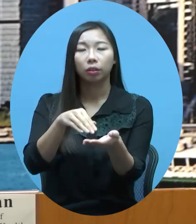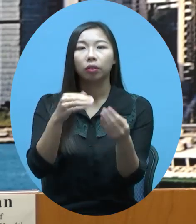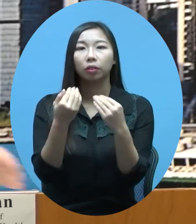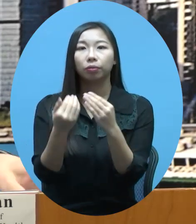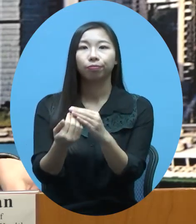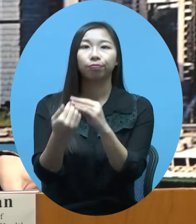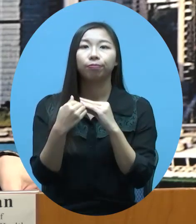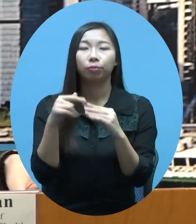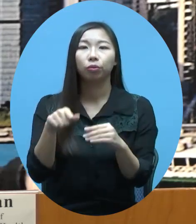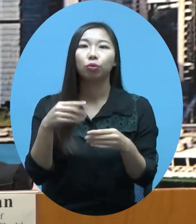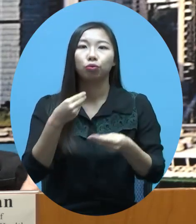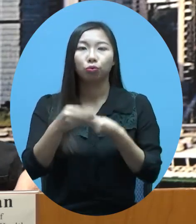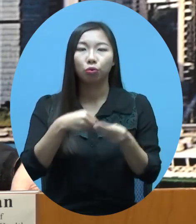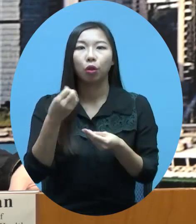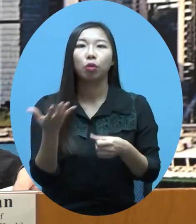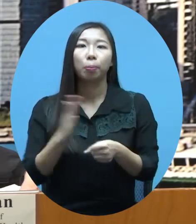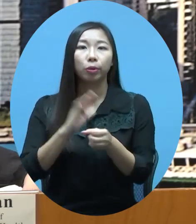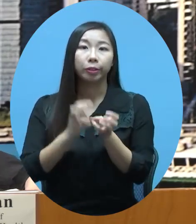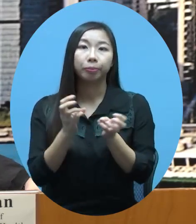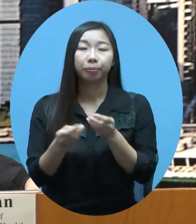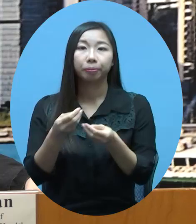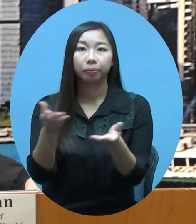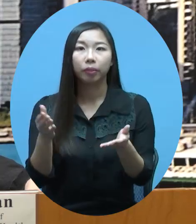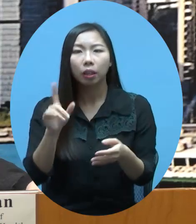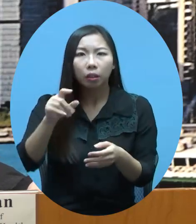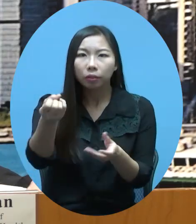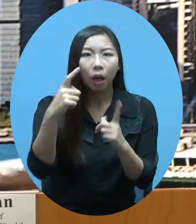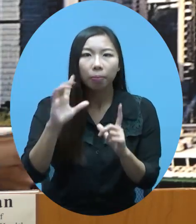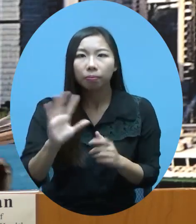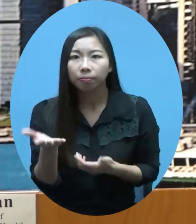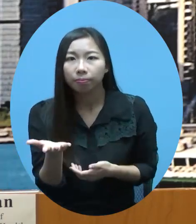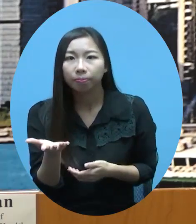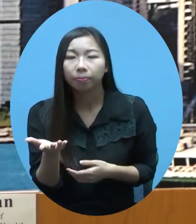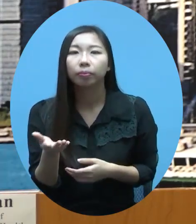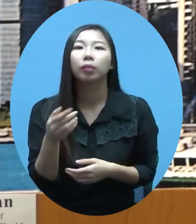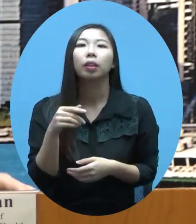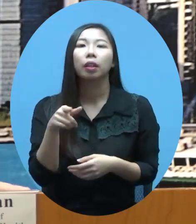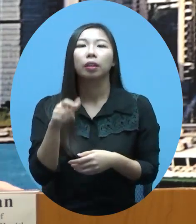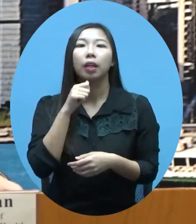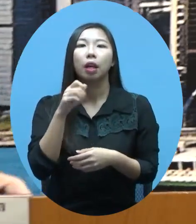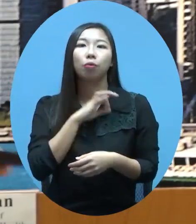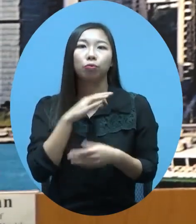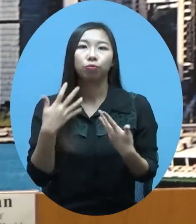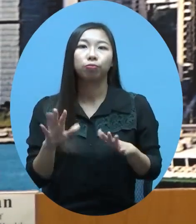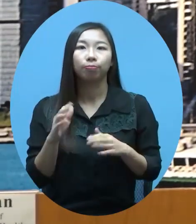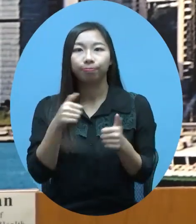嗰度，咁等我哋再補充翻啲資料。 好，今日記者會到此完結，多謝大家。